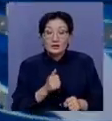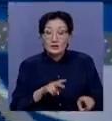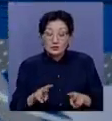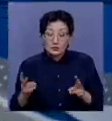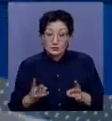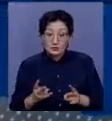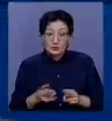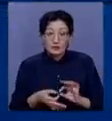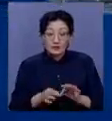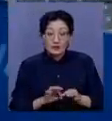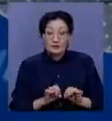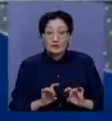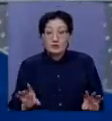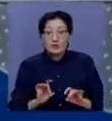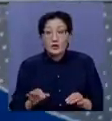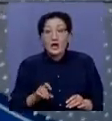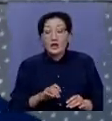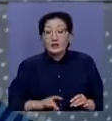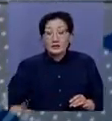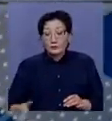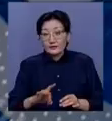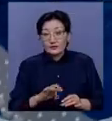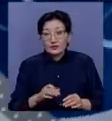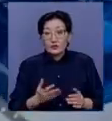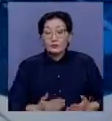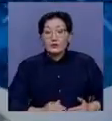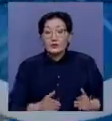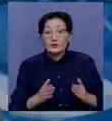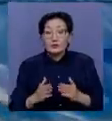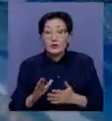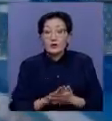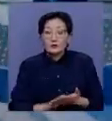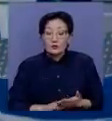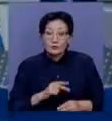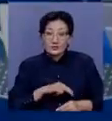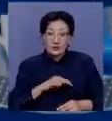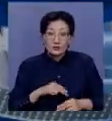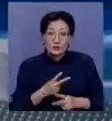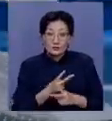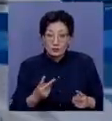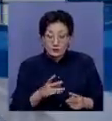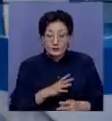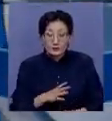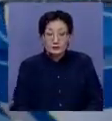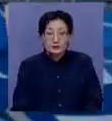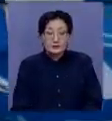сақталуы тиіс. Әріптесім Ұлағат Арғын Алатау ауданындағы тұрғын үйлерге жасалған залалсыздандыру жұмыстарымен танысып